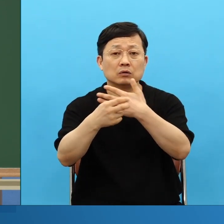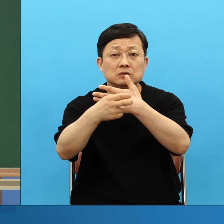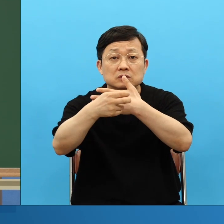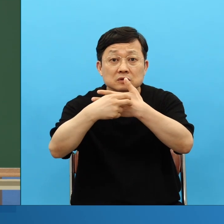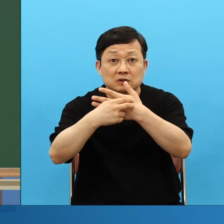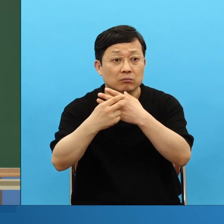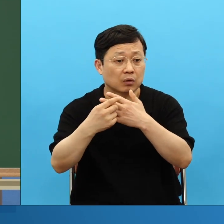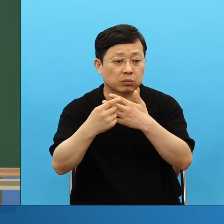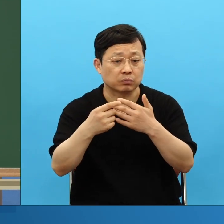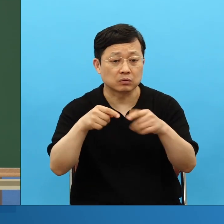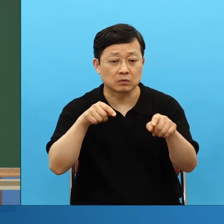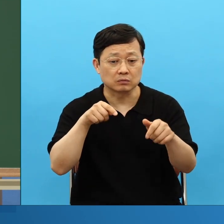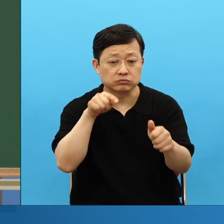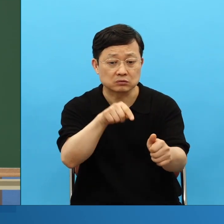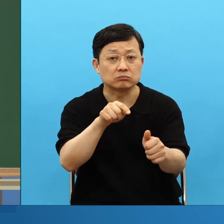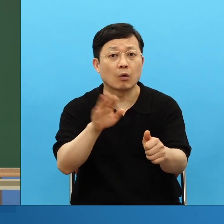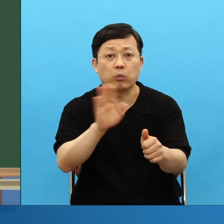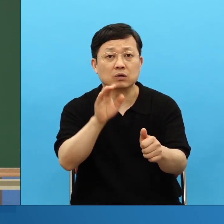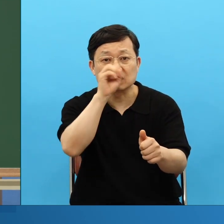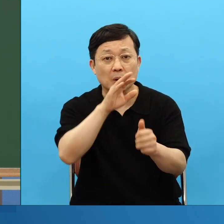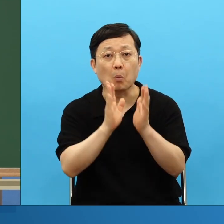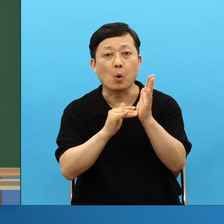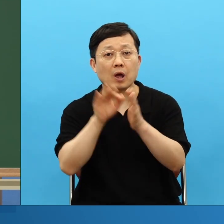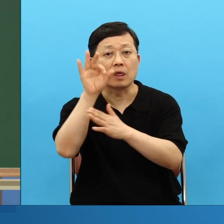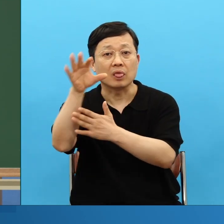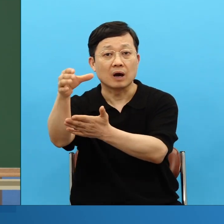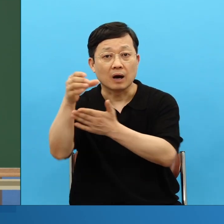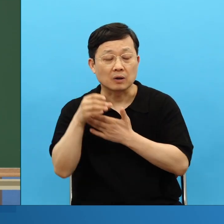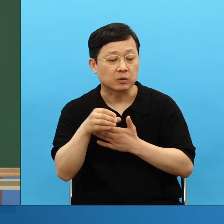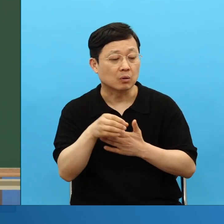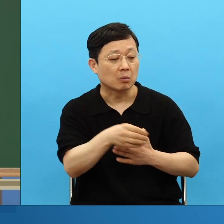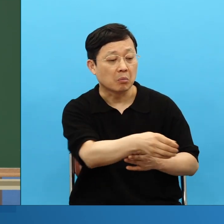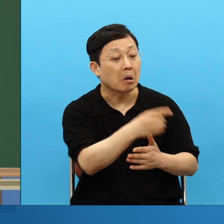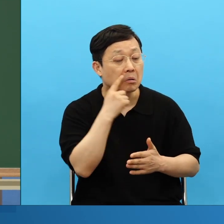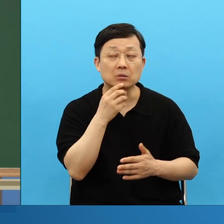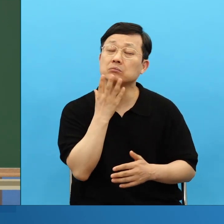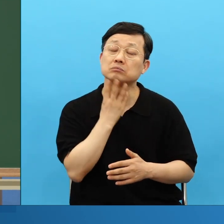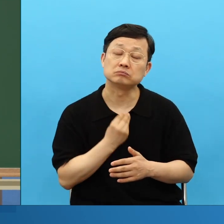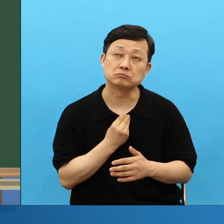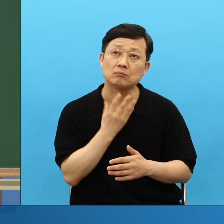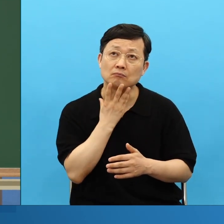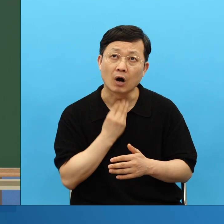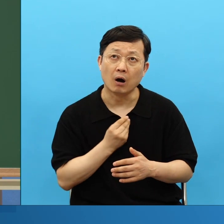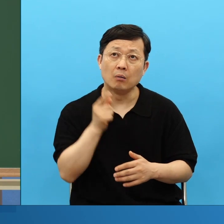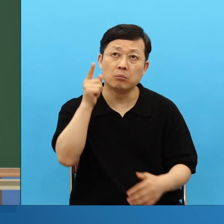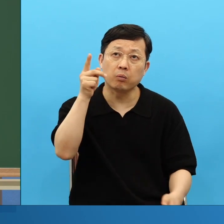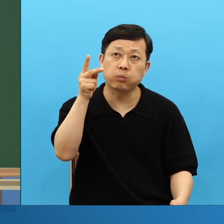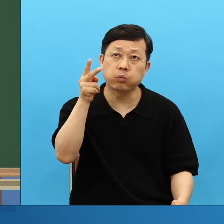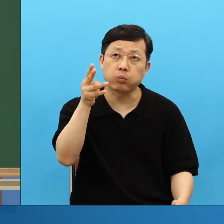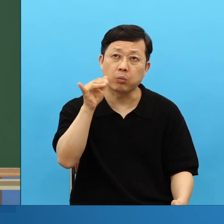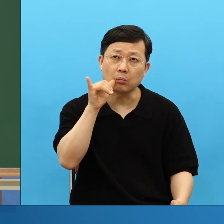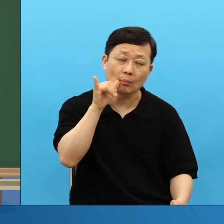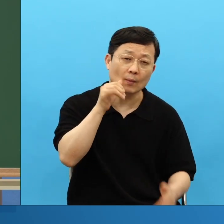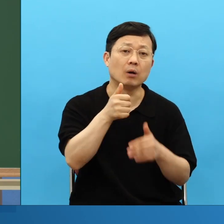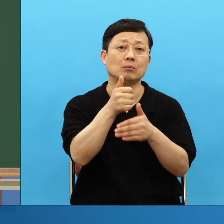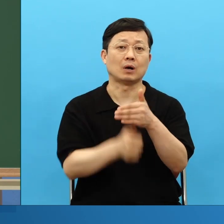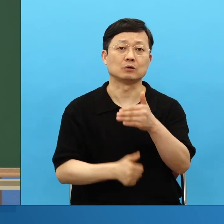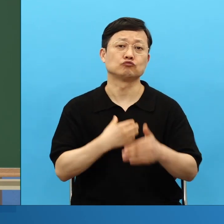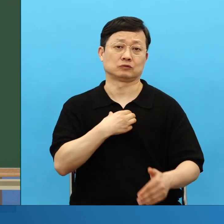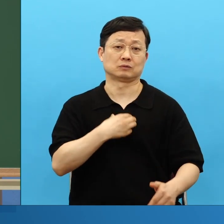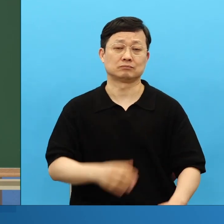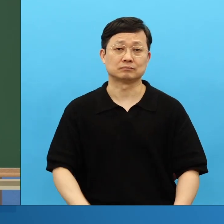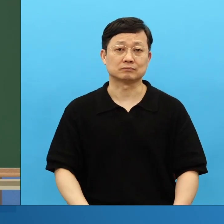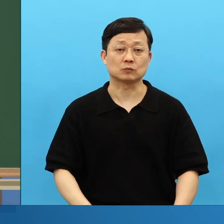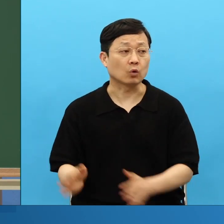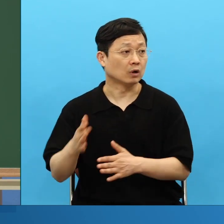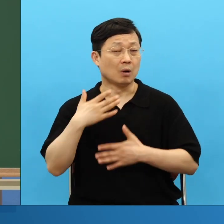막 이렇게 과량 섭취를 하거나 오용을 해버리는 경우가 오면 그것도 중독 현상이 일어나는 거예요. 살 좀